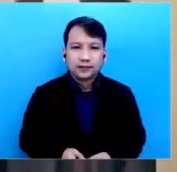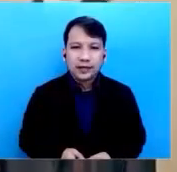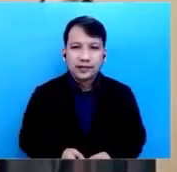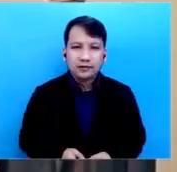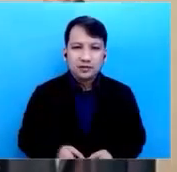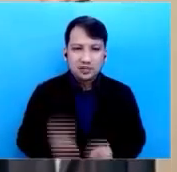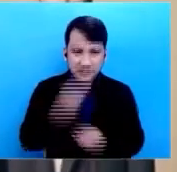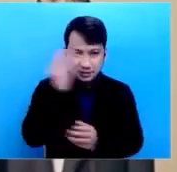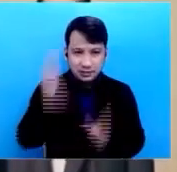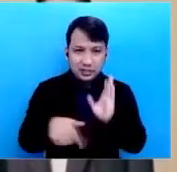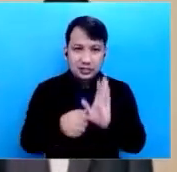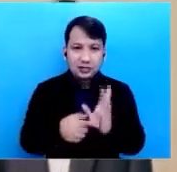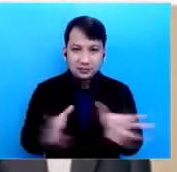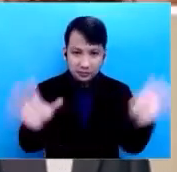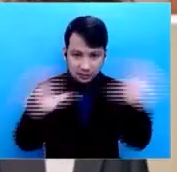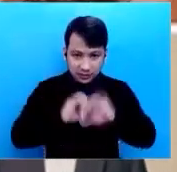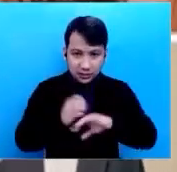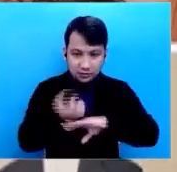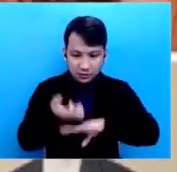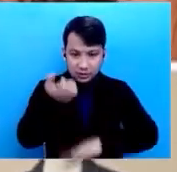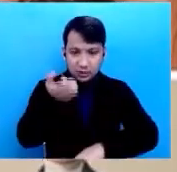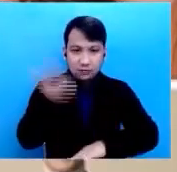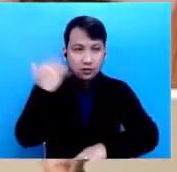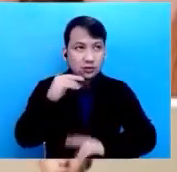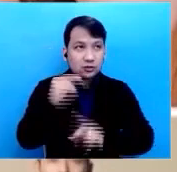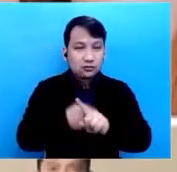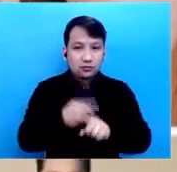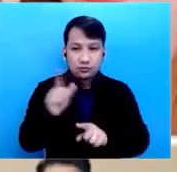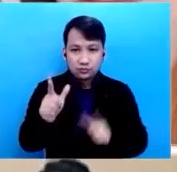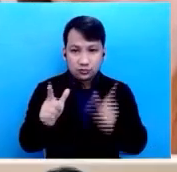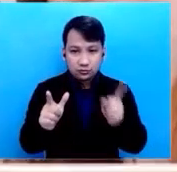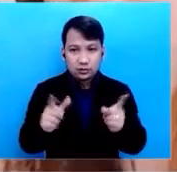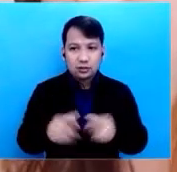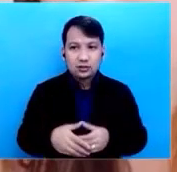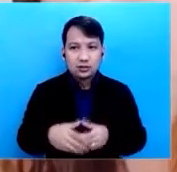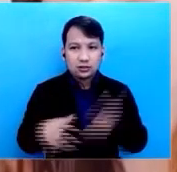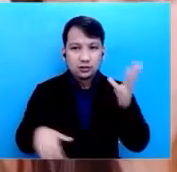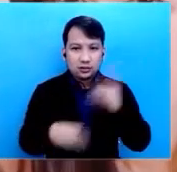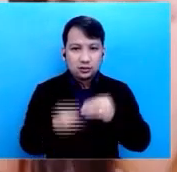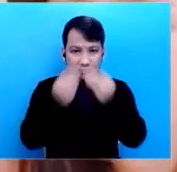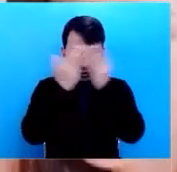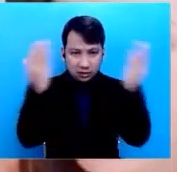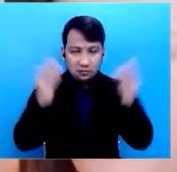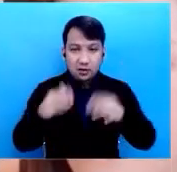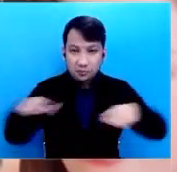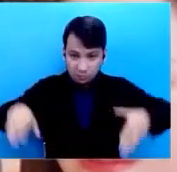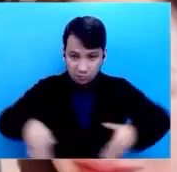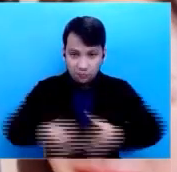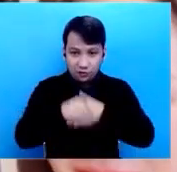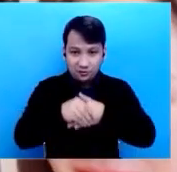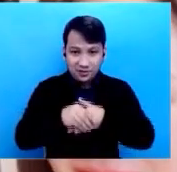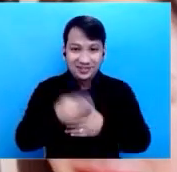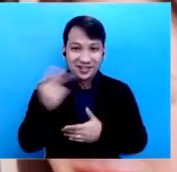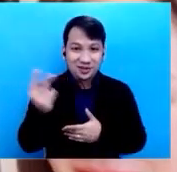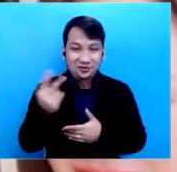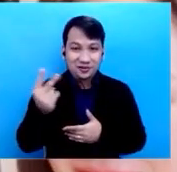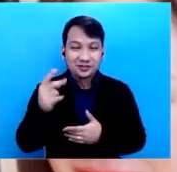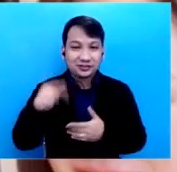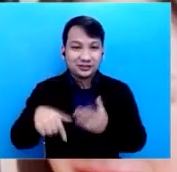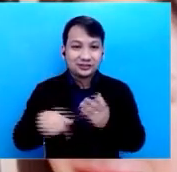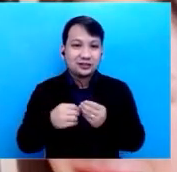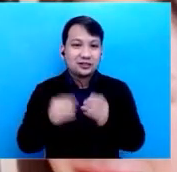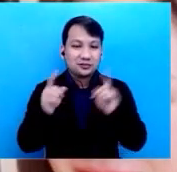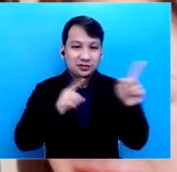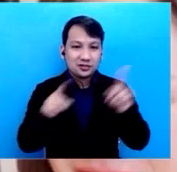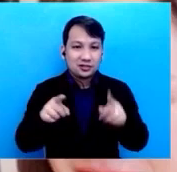Matapos ang kanilang engagement noong November 2021. Sa kasalan na ang landing ng crash landing on you stars as in a